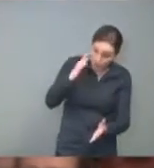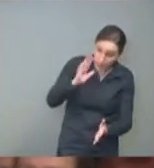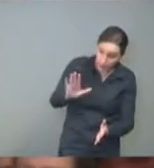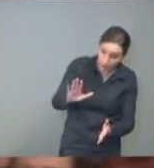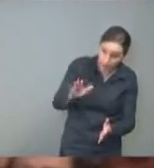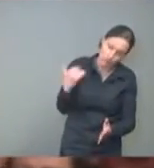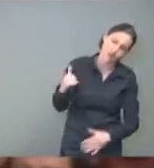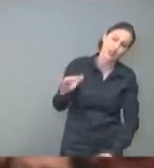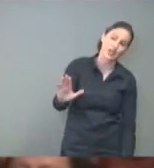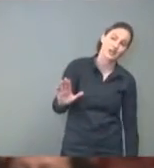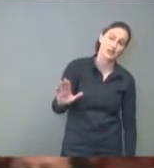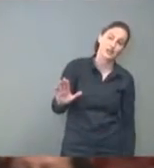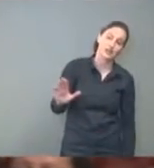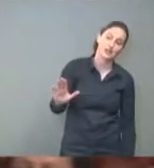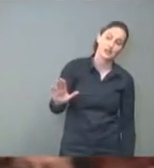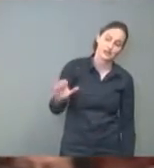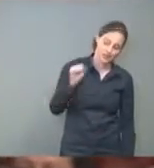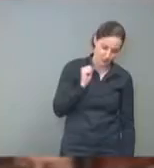moment.